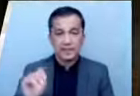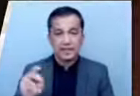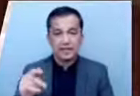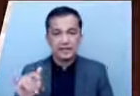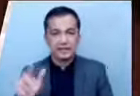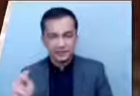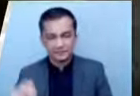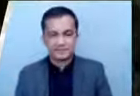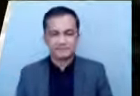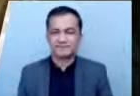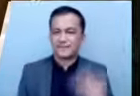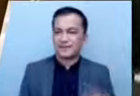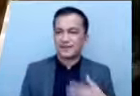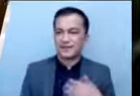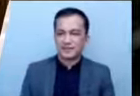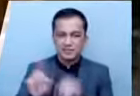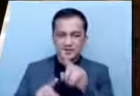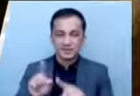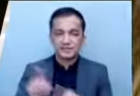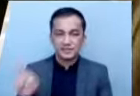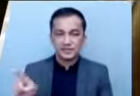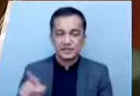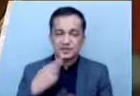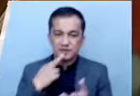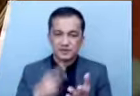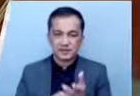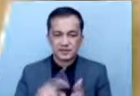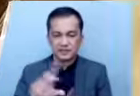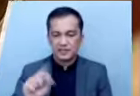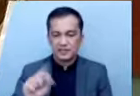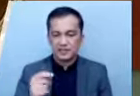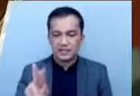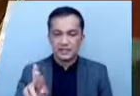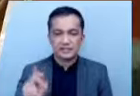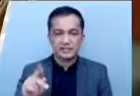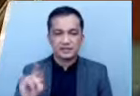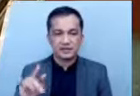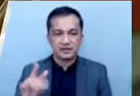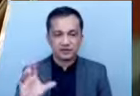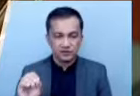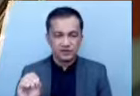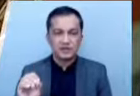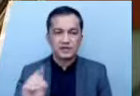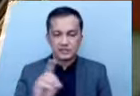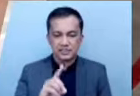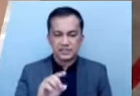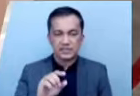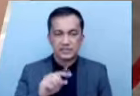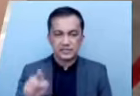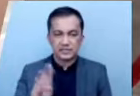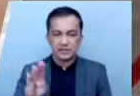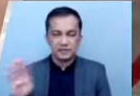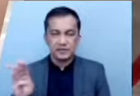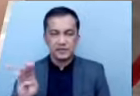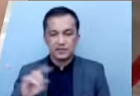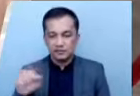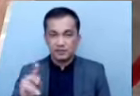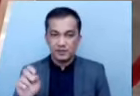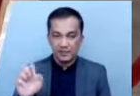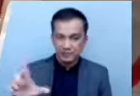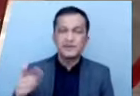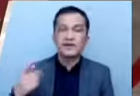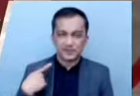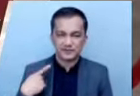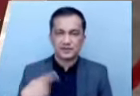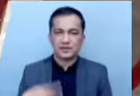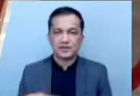din si GMA Integrated News reporter Lars Santiago at DZBB anchor Joel Reyes Zobel. Congratulations to everyone